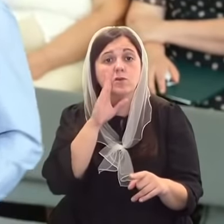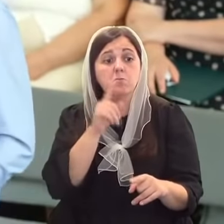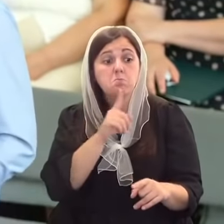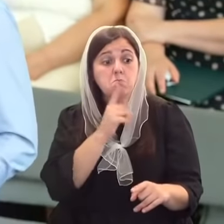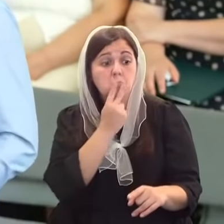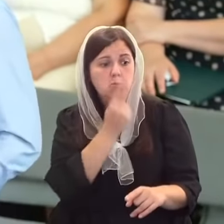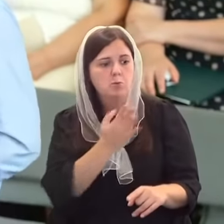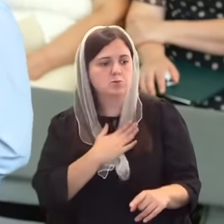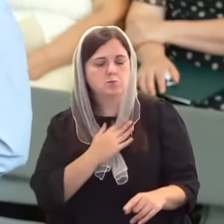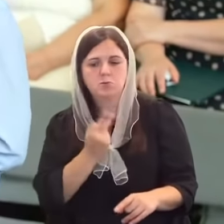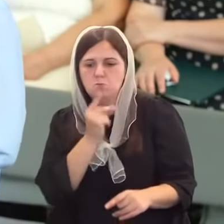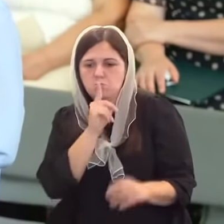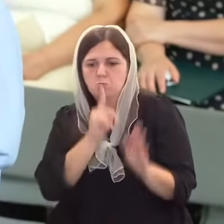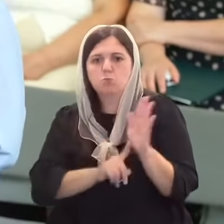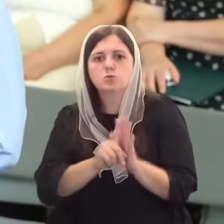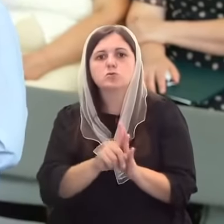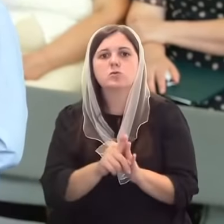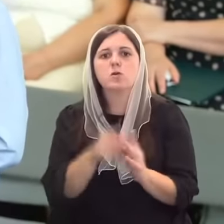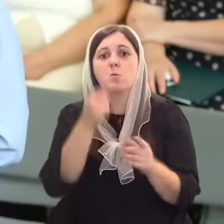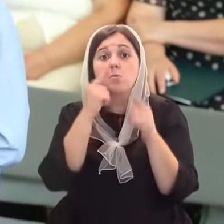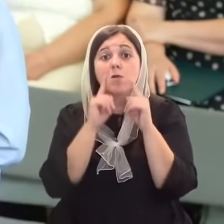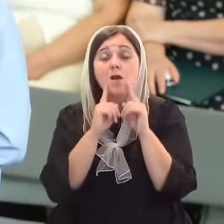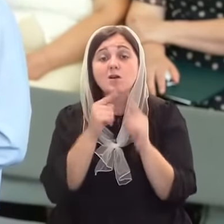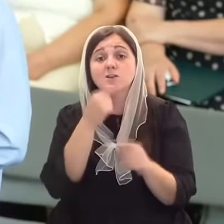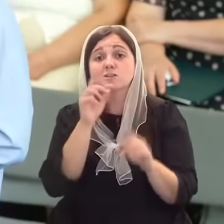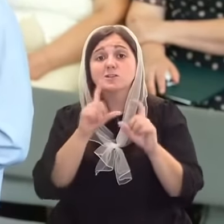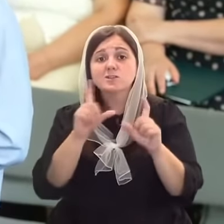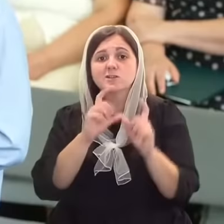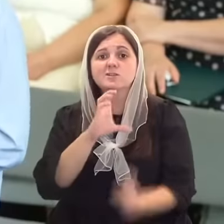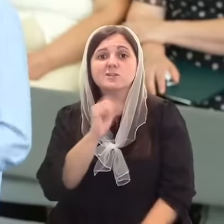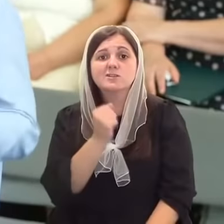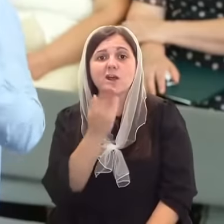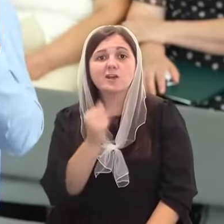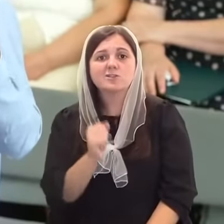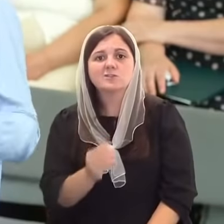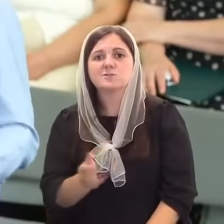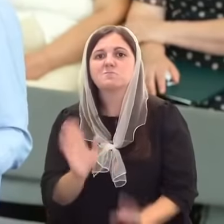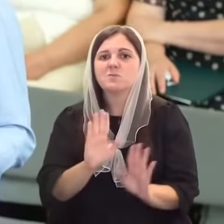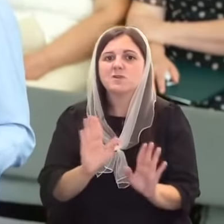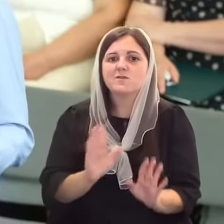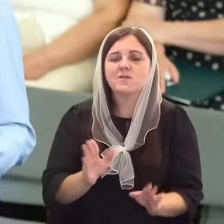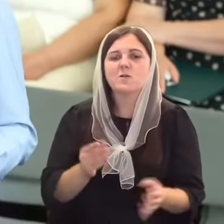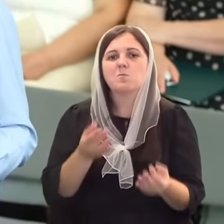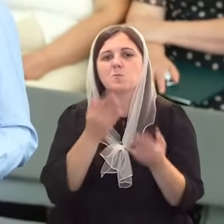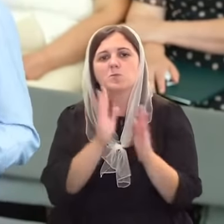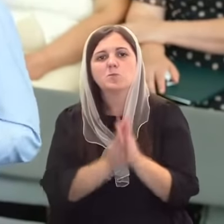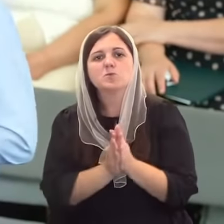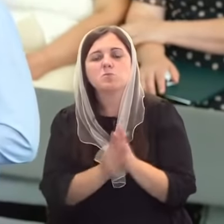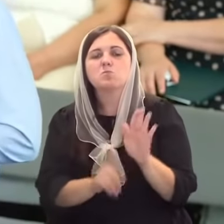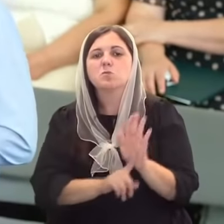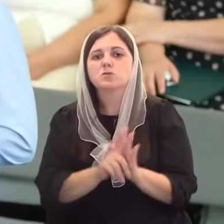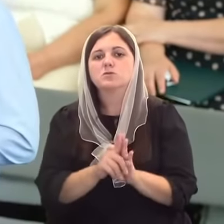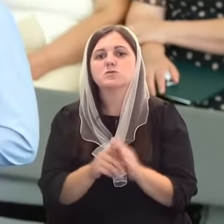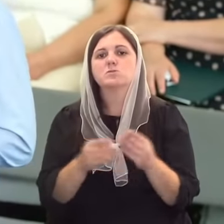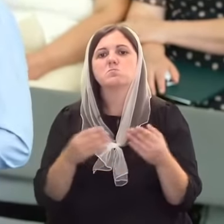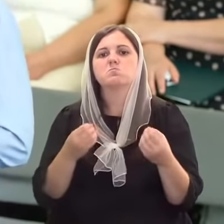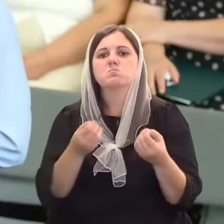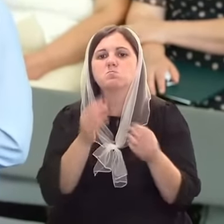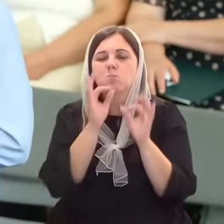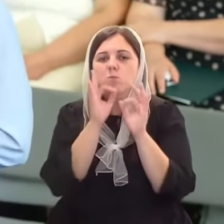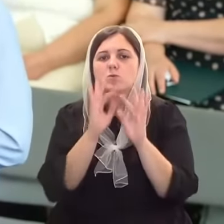начала плакать, начала говорить, Саша, привет, и начала просить прощения,